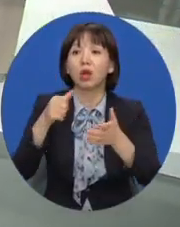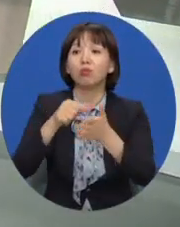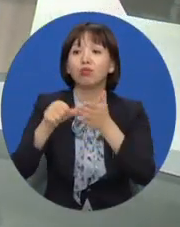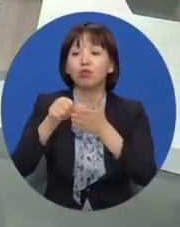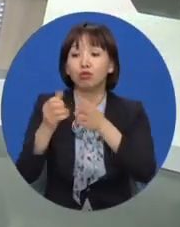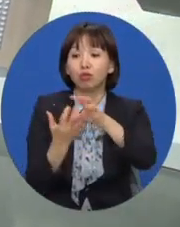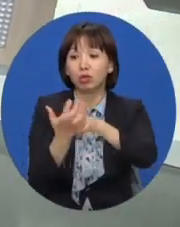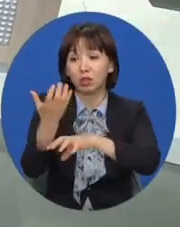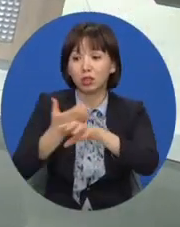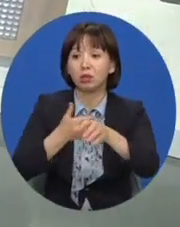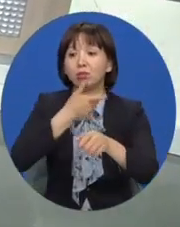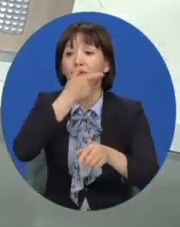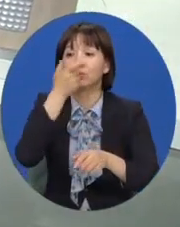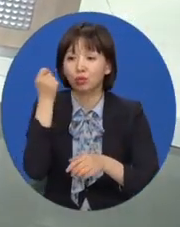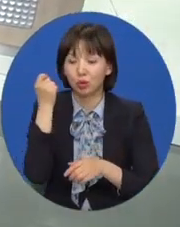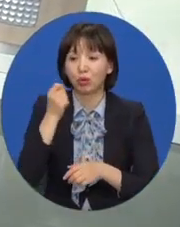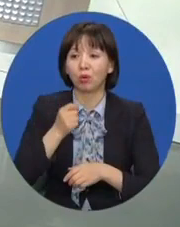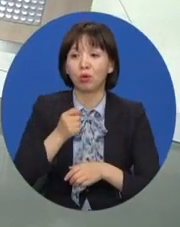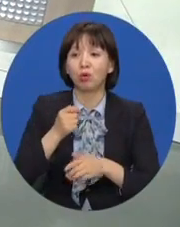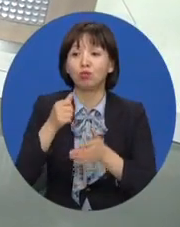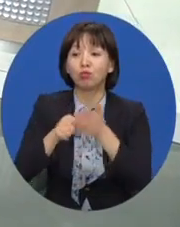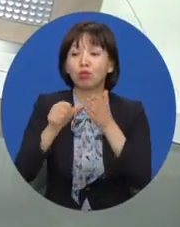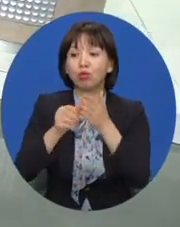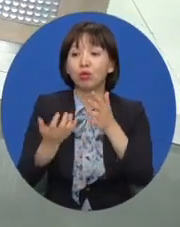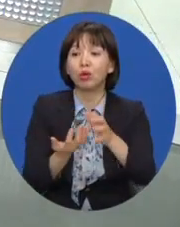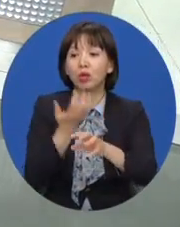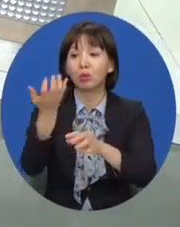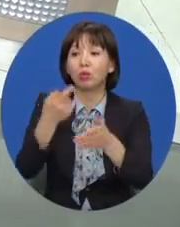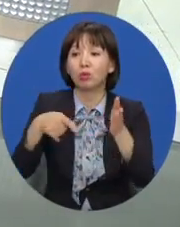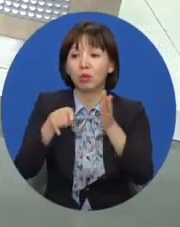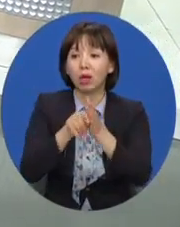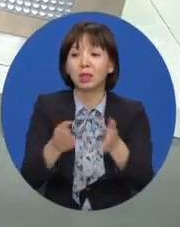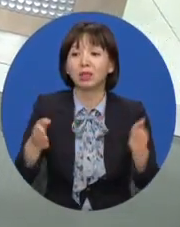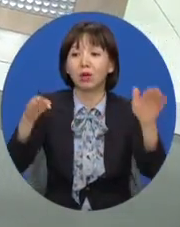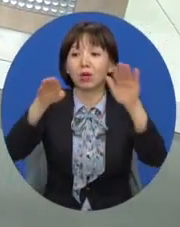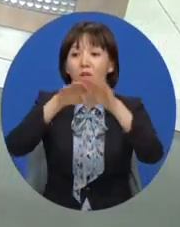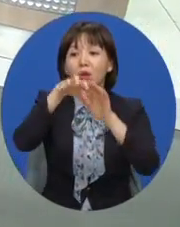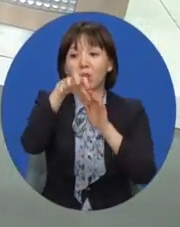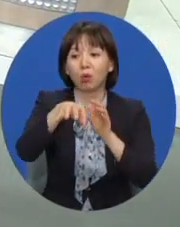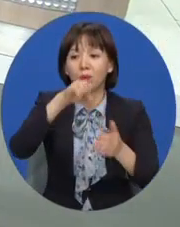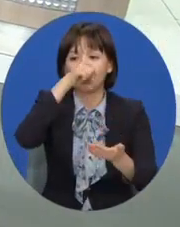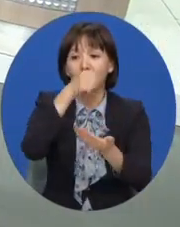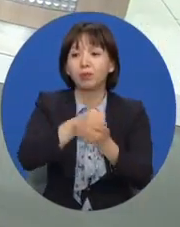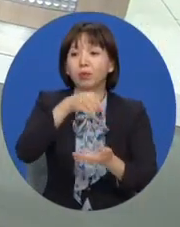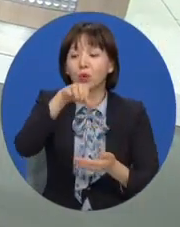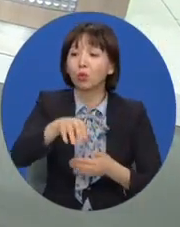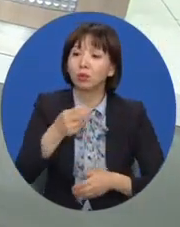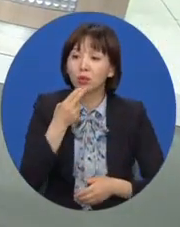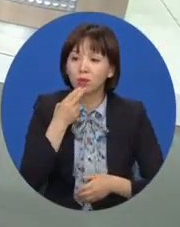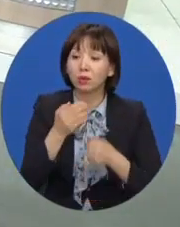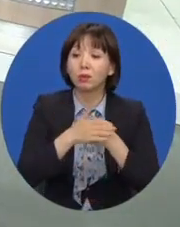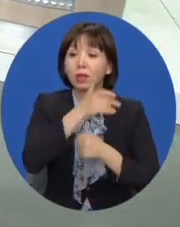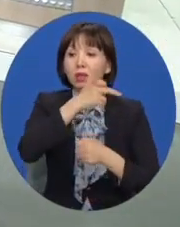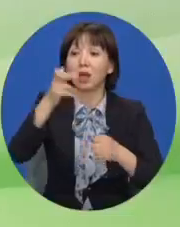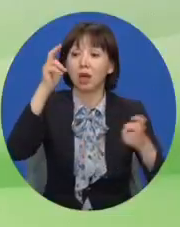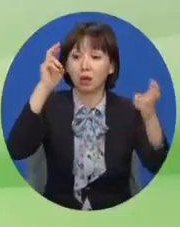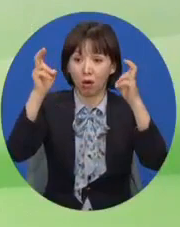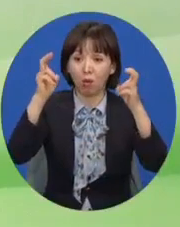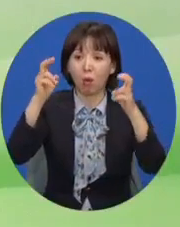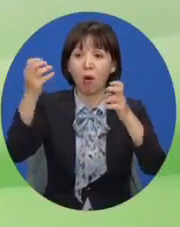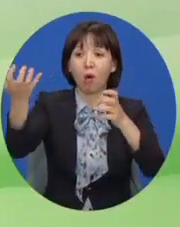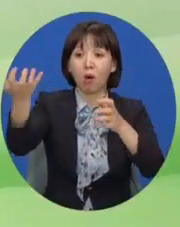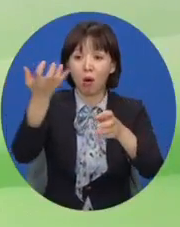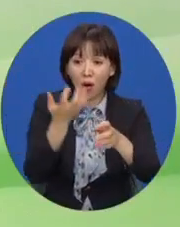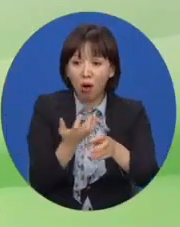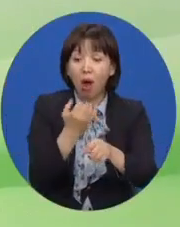부족하고 또 그 물류 이동하기 위한 컨테이너 시설이 없습니다. 그러니까 대기업이 오지 못 오려면 그 물류